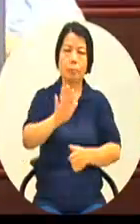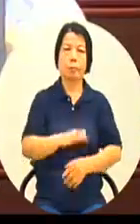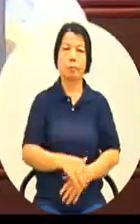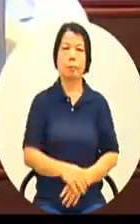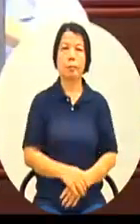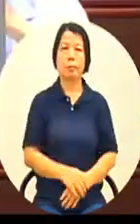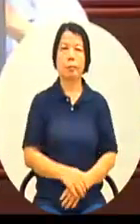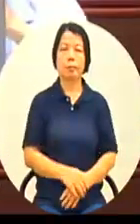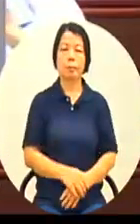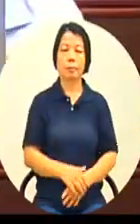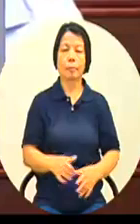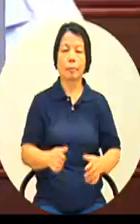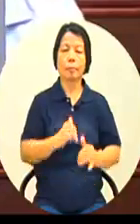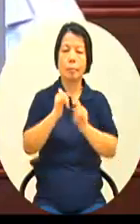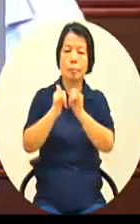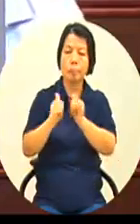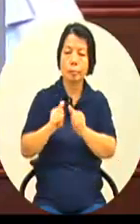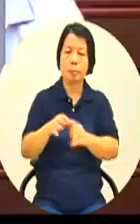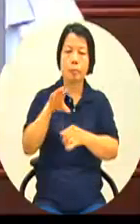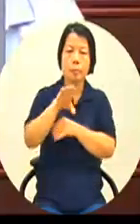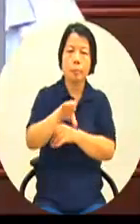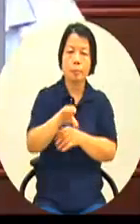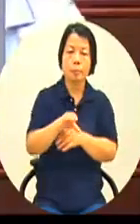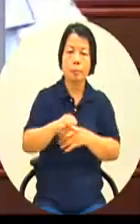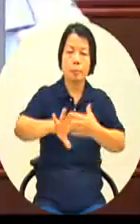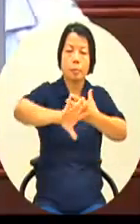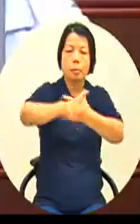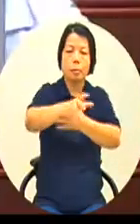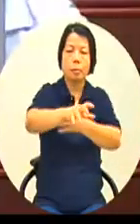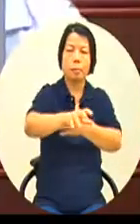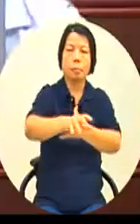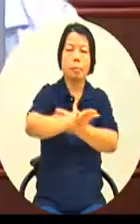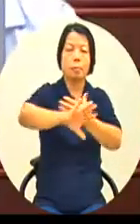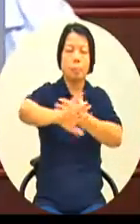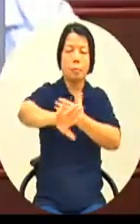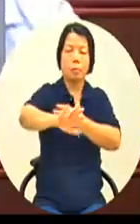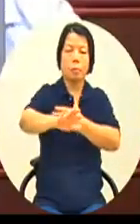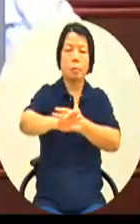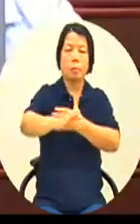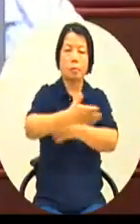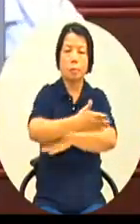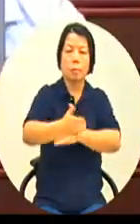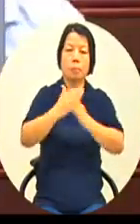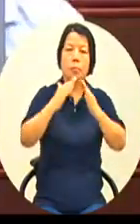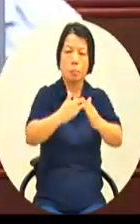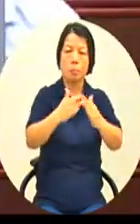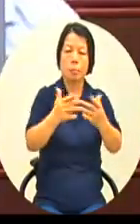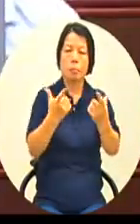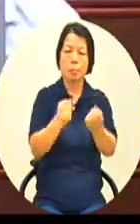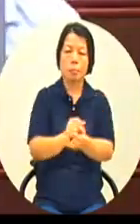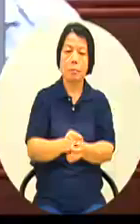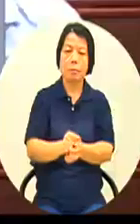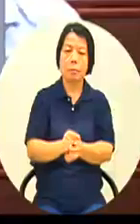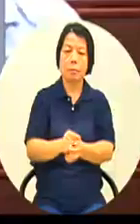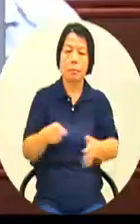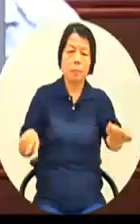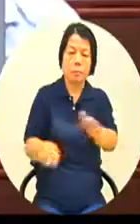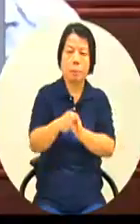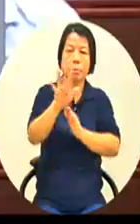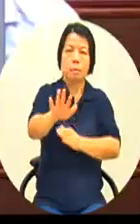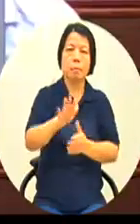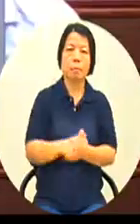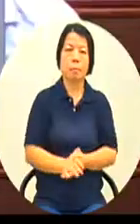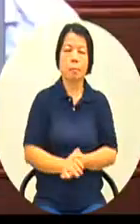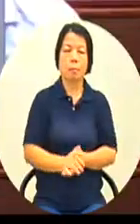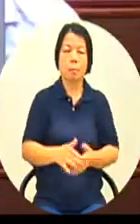就是讲咱的市民的车去外县市开单， 去外， 迄嘛是算伫咱遮吼。啊，甲外县市的车来甲